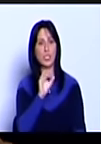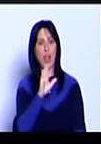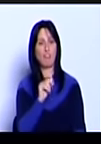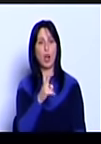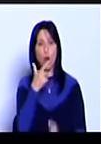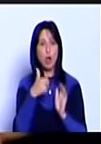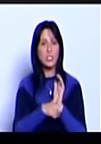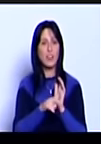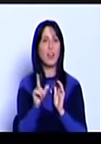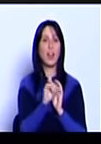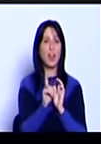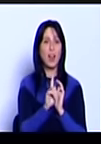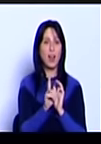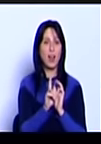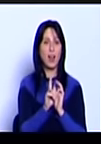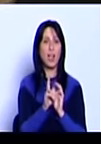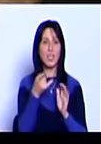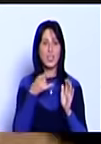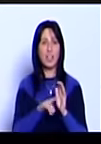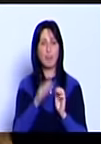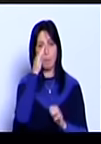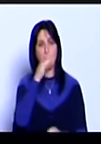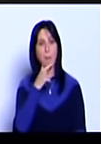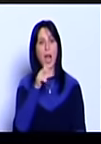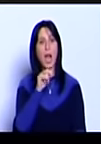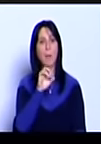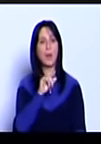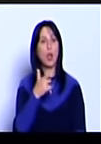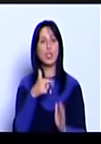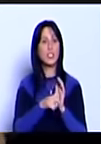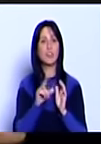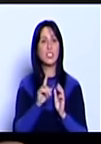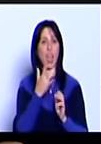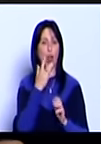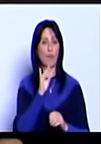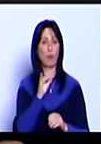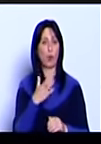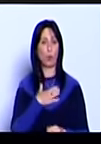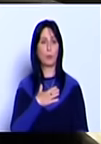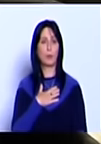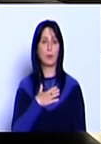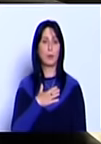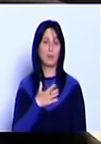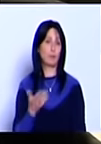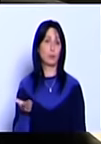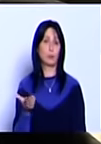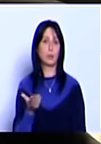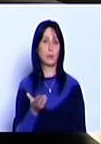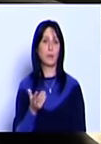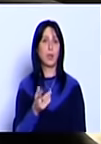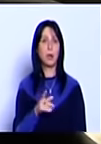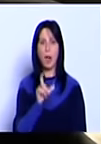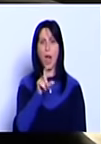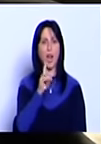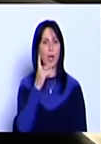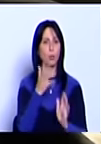26 რა დაიბადა მამა გაბრი 26 რა ეროვნული ფორუმი და ამ გამორჩეულმა რა უნდა გაიგოს?